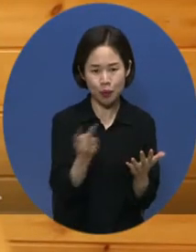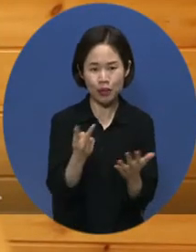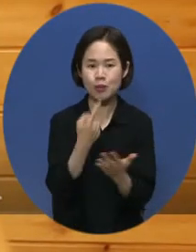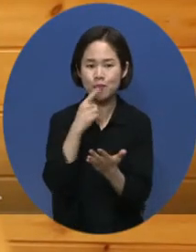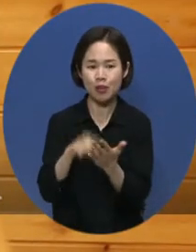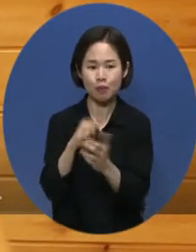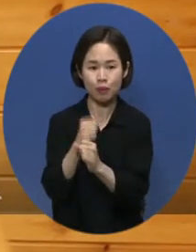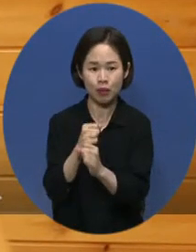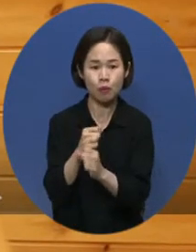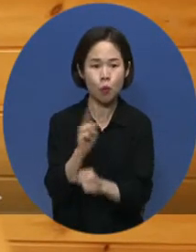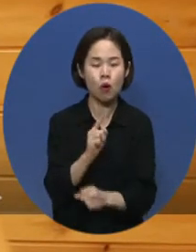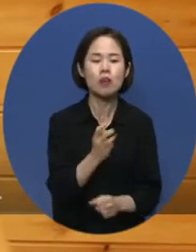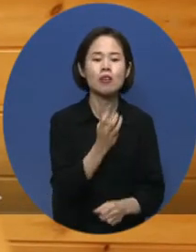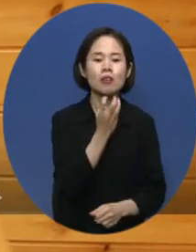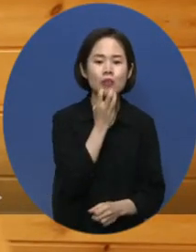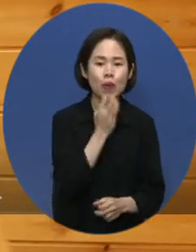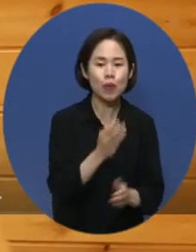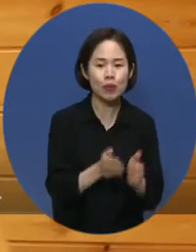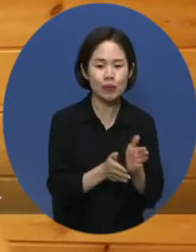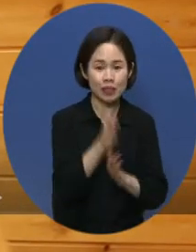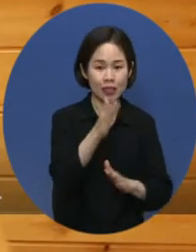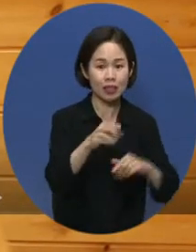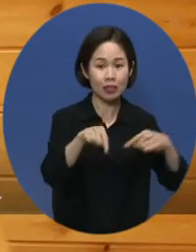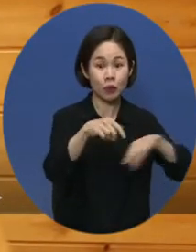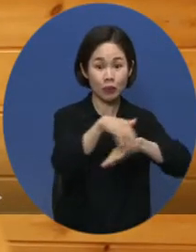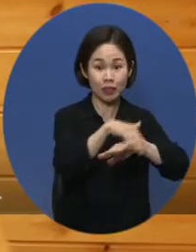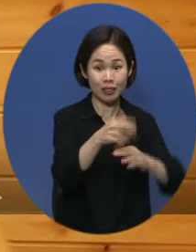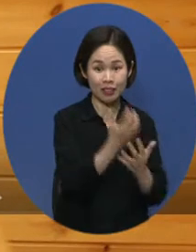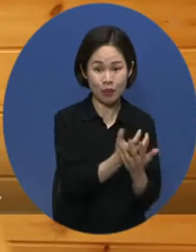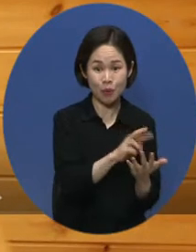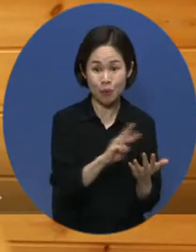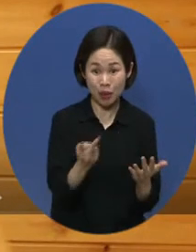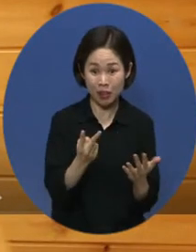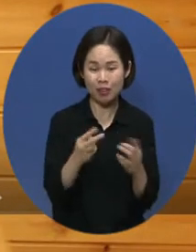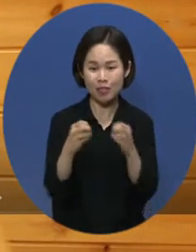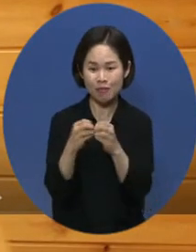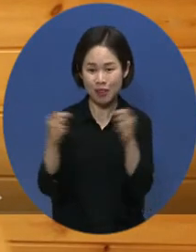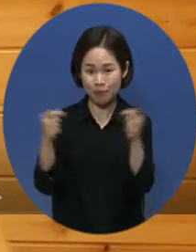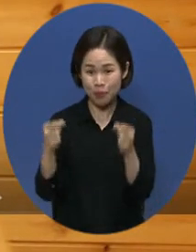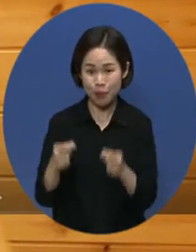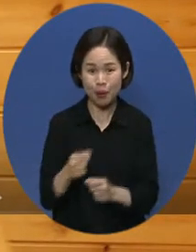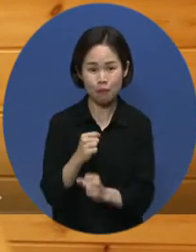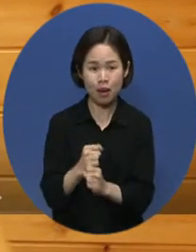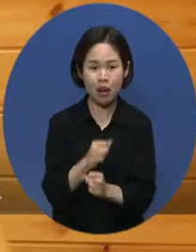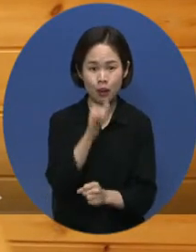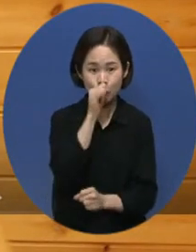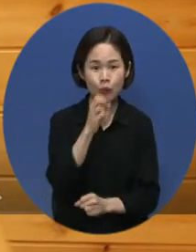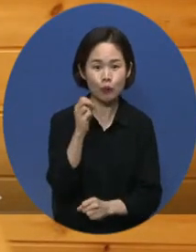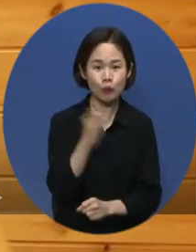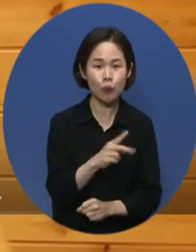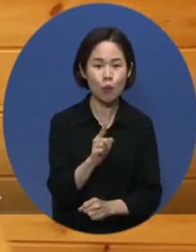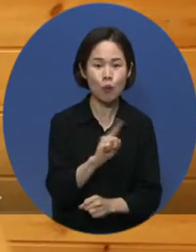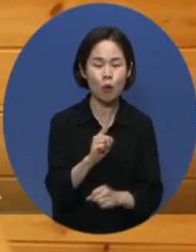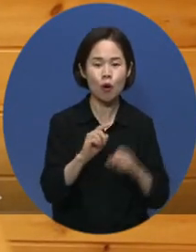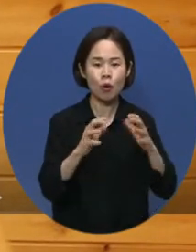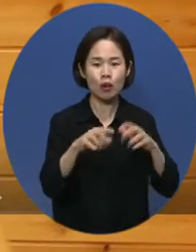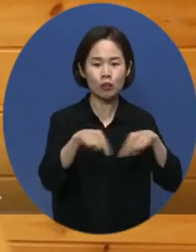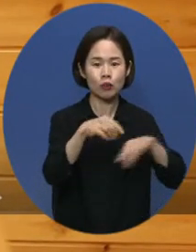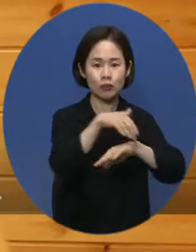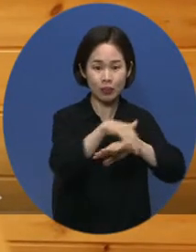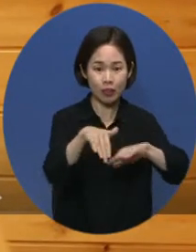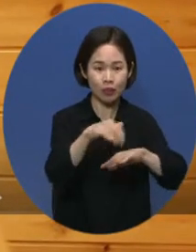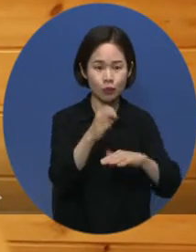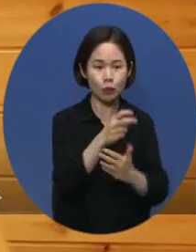정책 자료들을 변환식에서 그분들에게 제공하기도 하고 또 각종 국가의 정책이나 제도, 특히 각 관련 법들